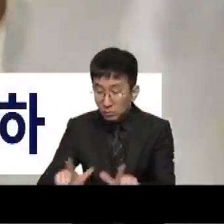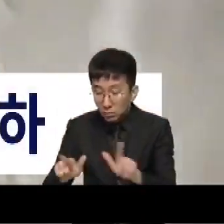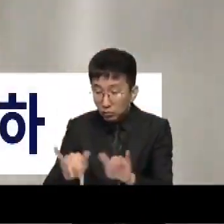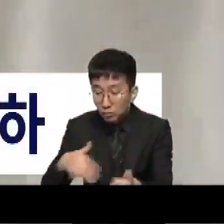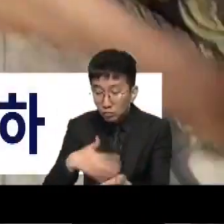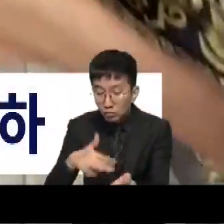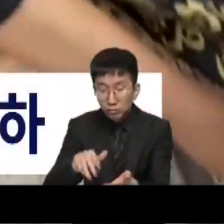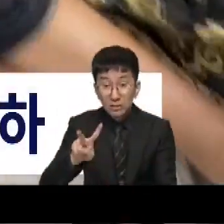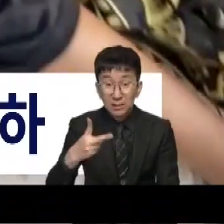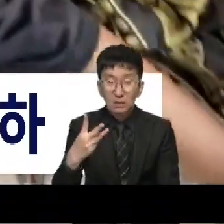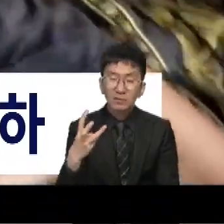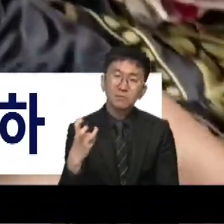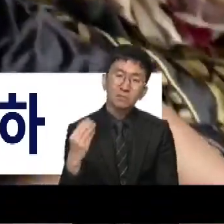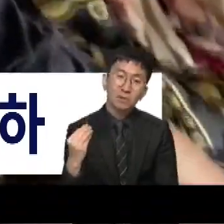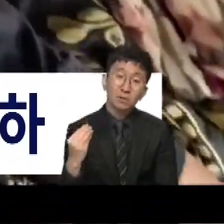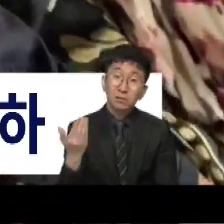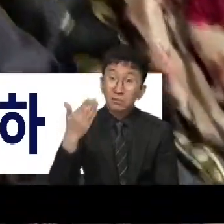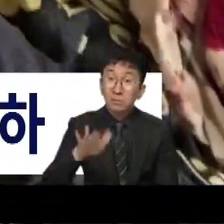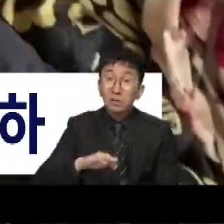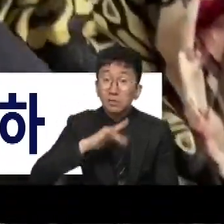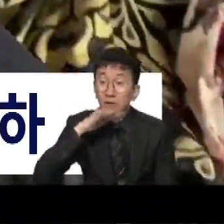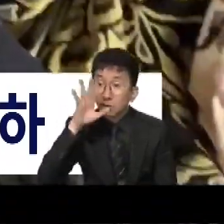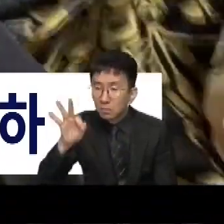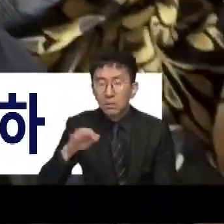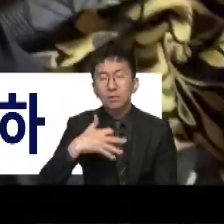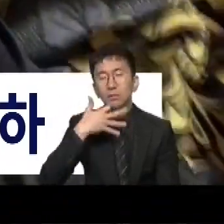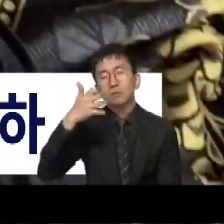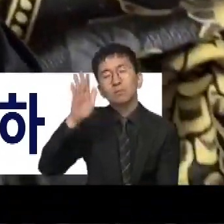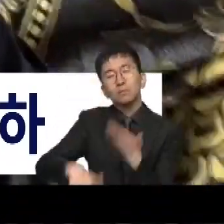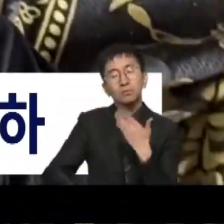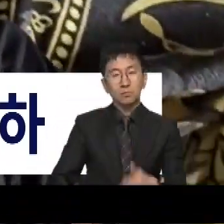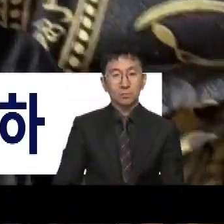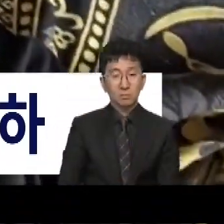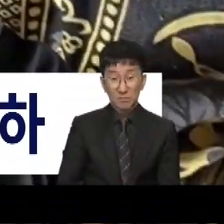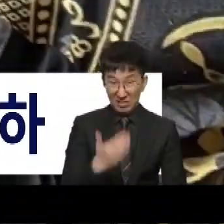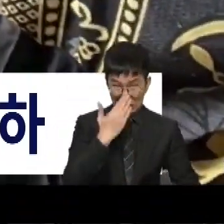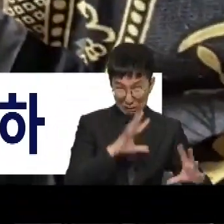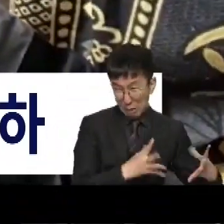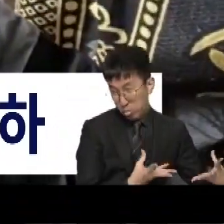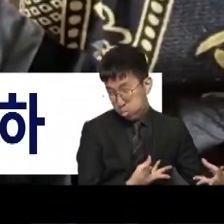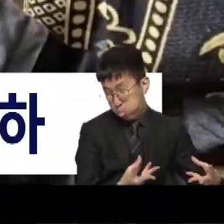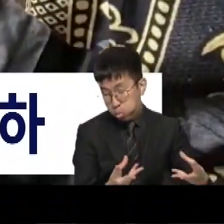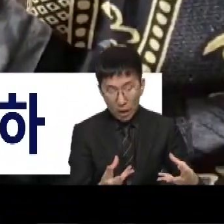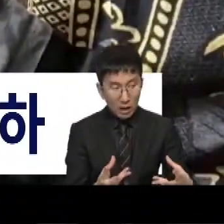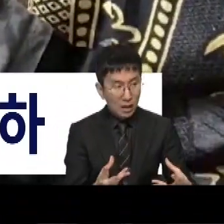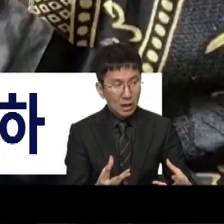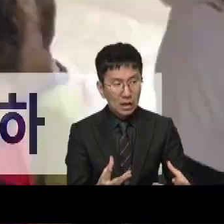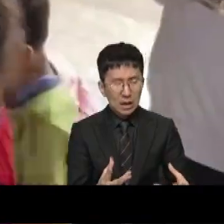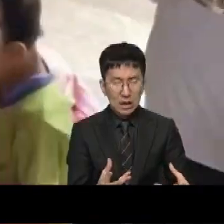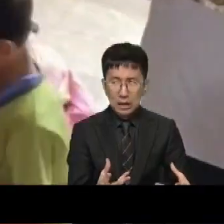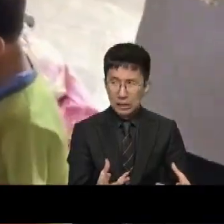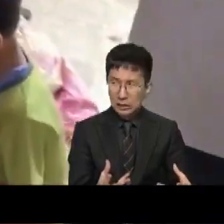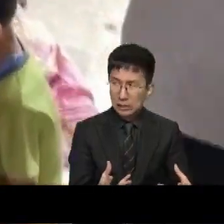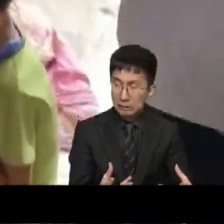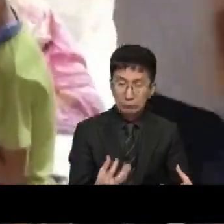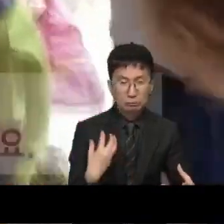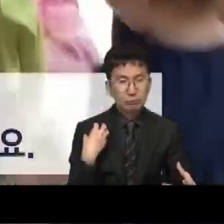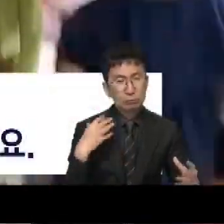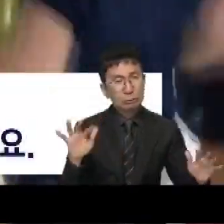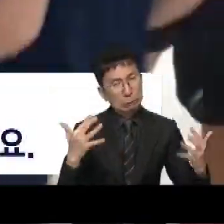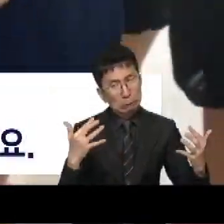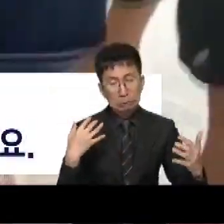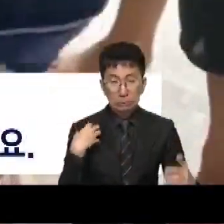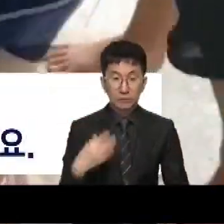230만 명의 절반이 19살 이하 미성년자입니다. 이스라엘이 힘으로만 밀어붙이기에는 부담 요인입니다. 이스라엘이